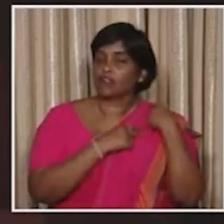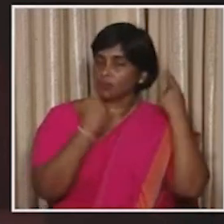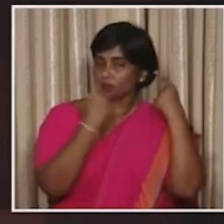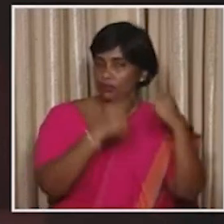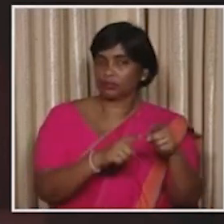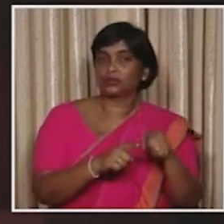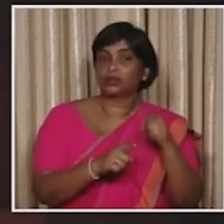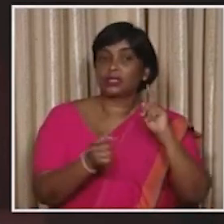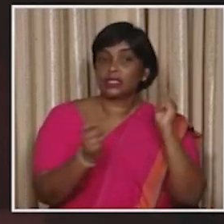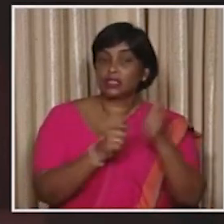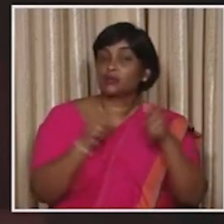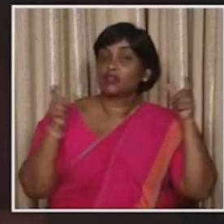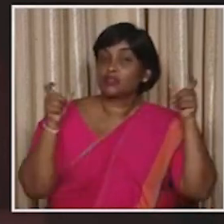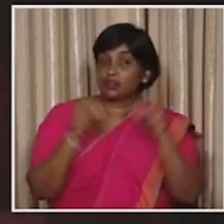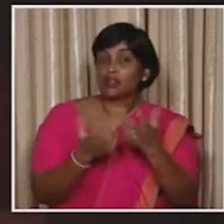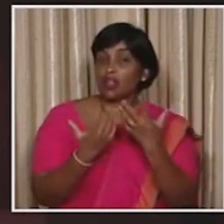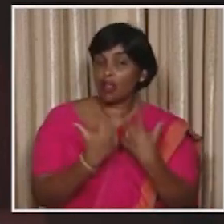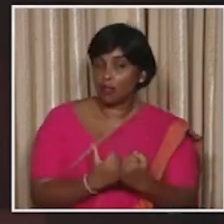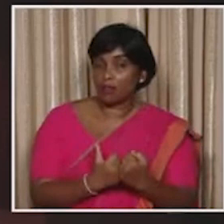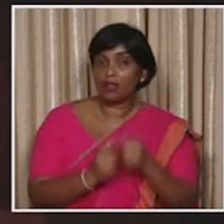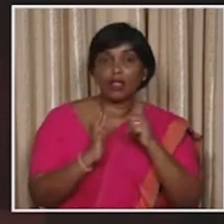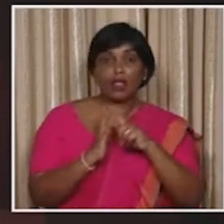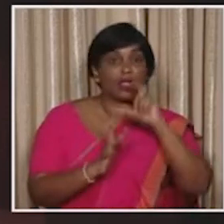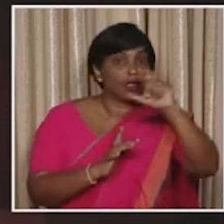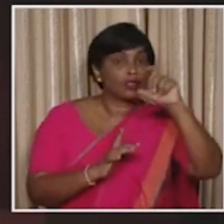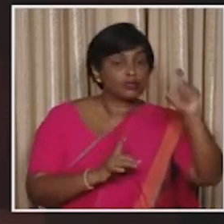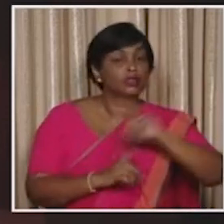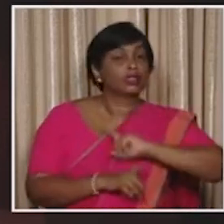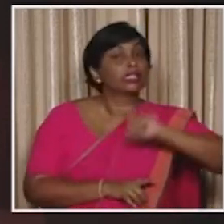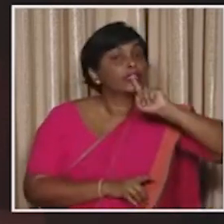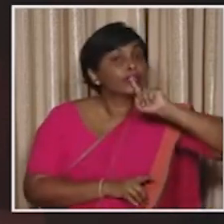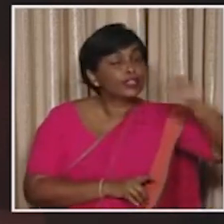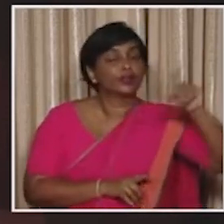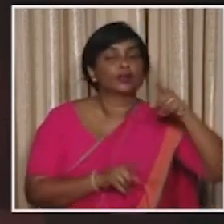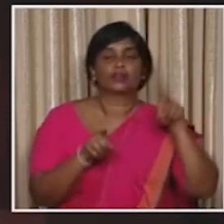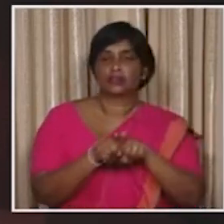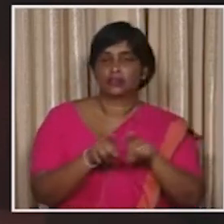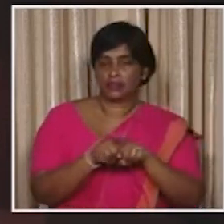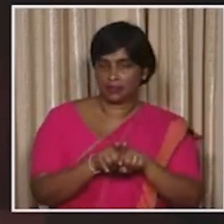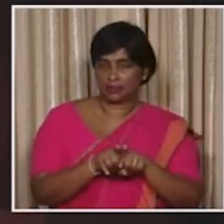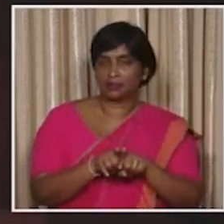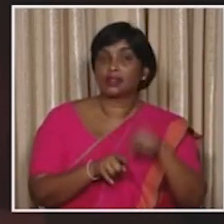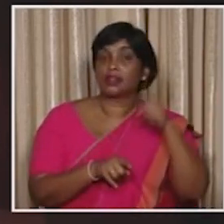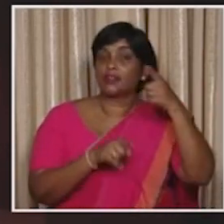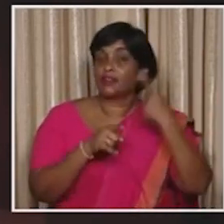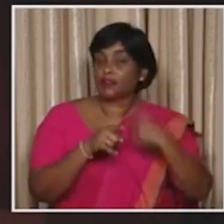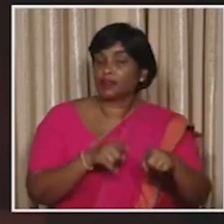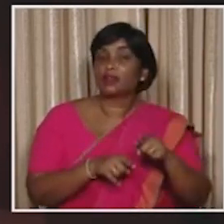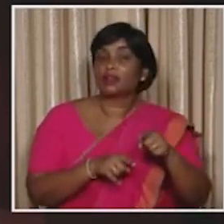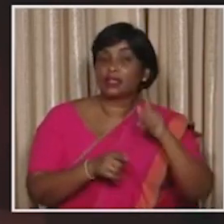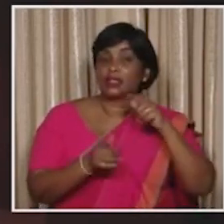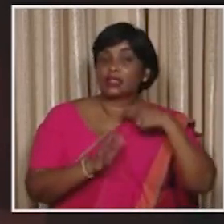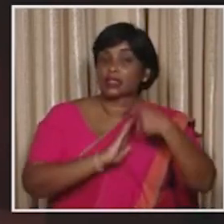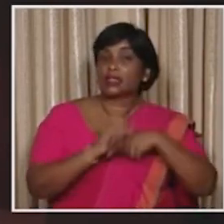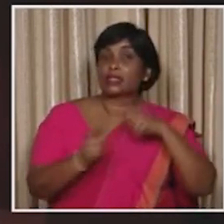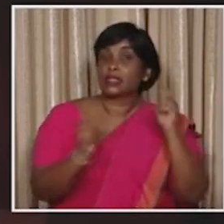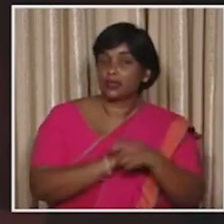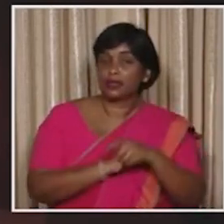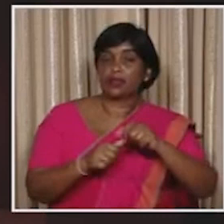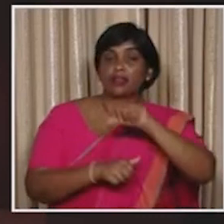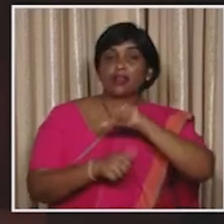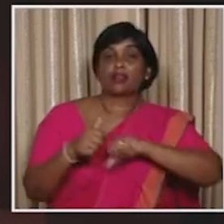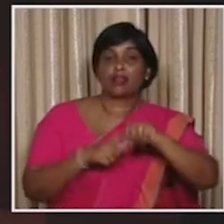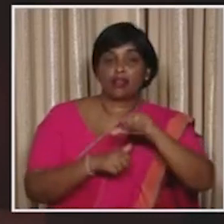tona, tiket tahanan malabune, ICC kata karapu, illimak paradi, illimak hare, Sri Lanka cricket